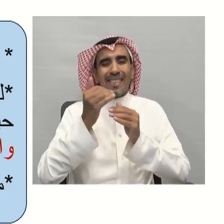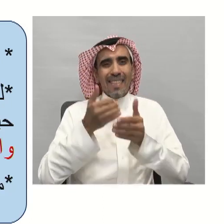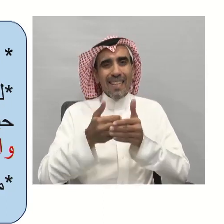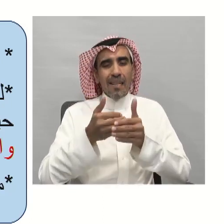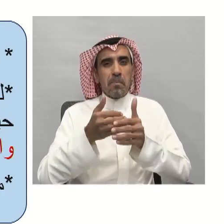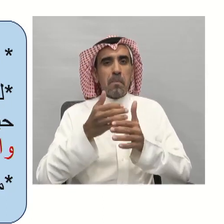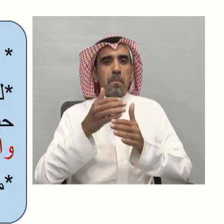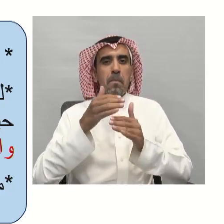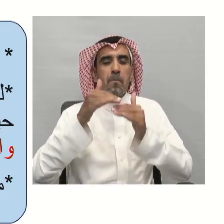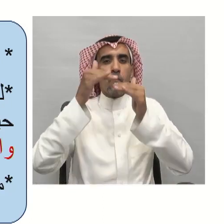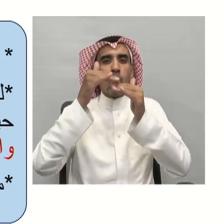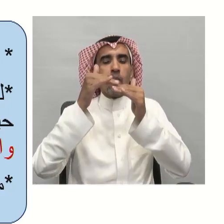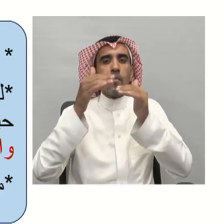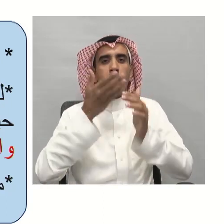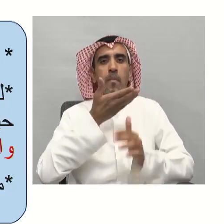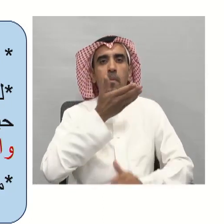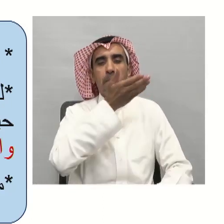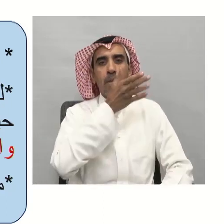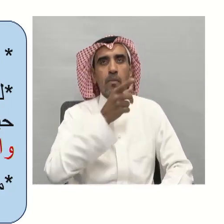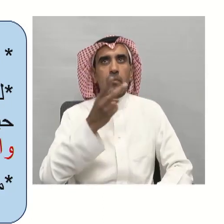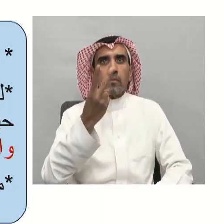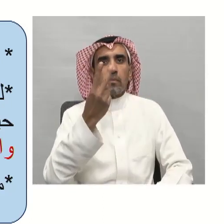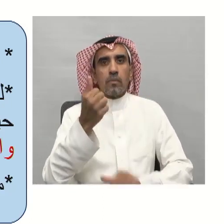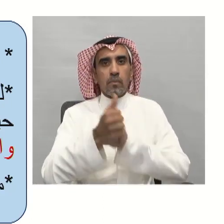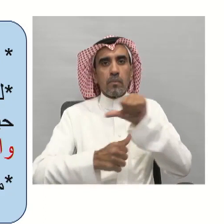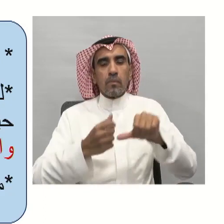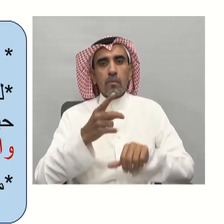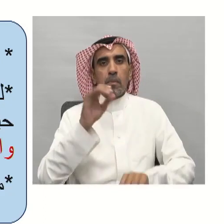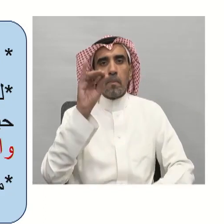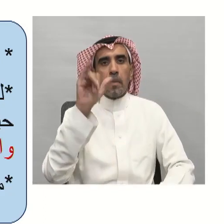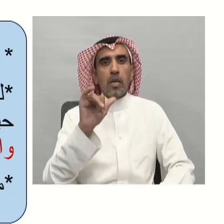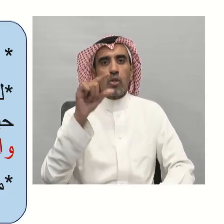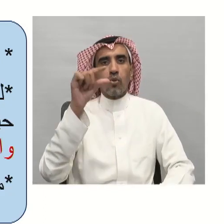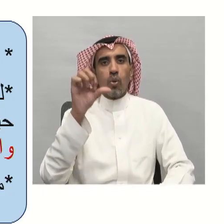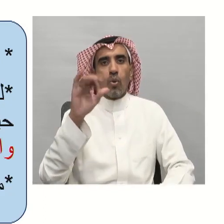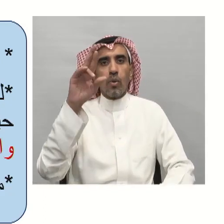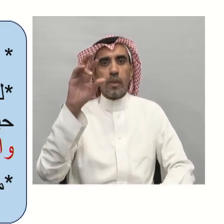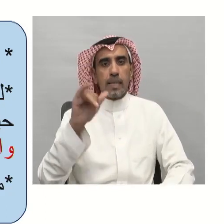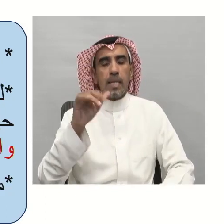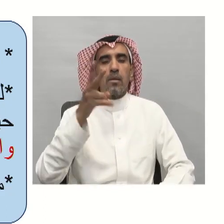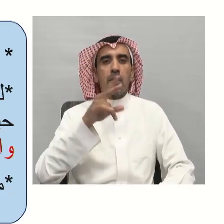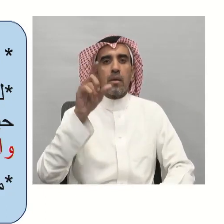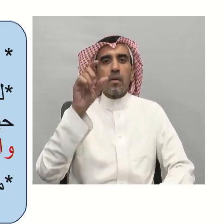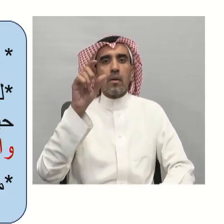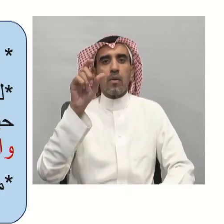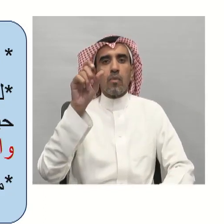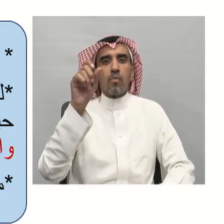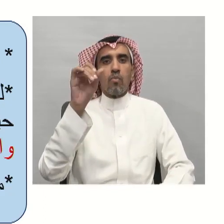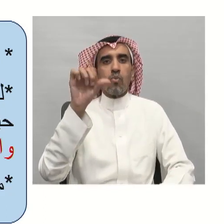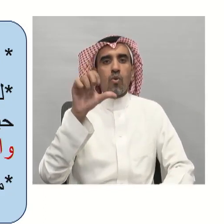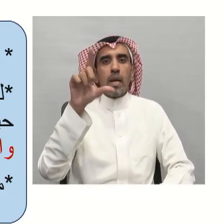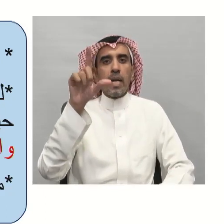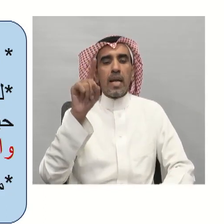ماذا؟ الماء. أيضا لها طوران، الطور الميدوزي والطور البوليبي، ولكن في الطور الميدوزي